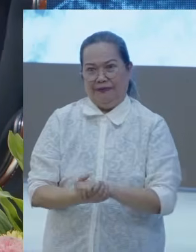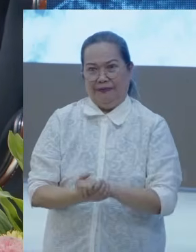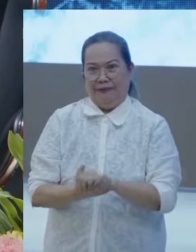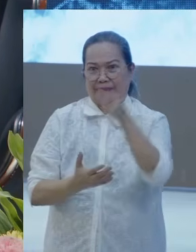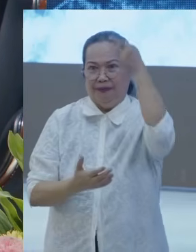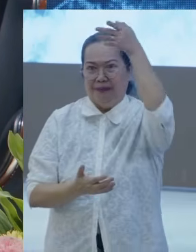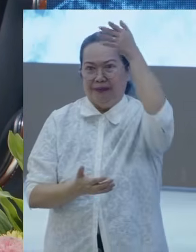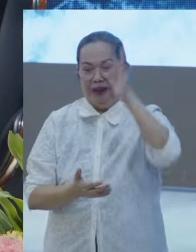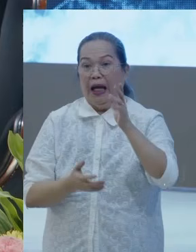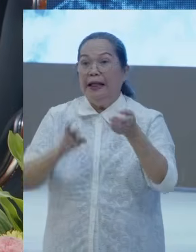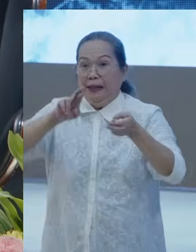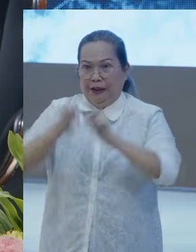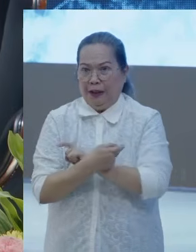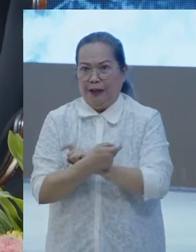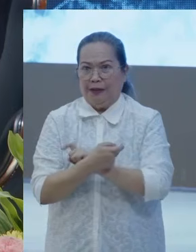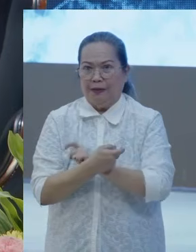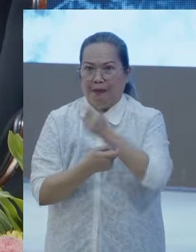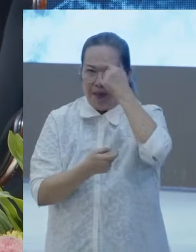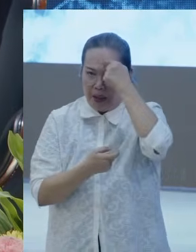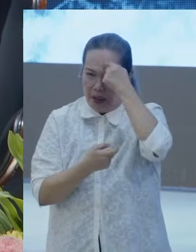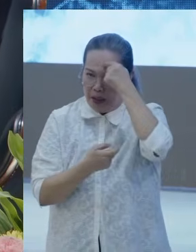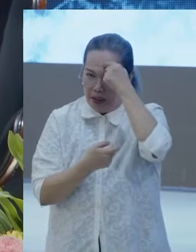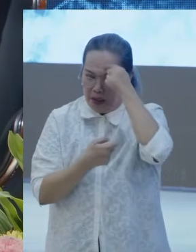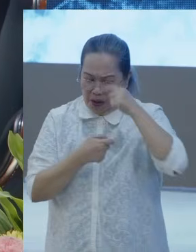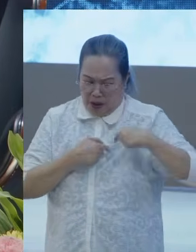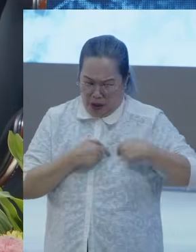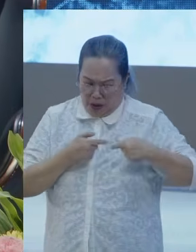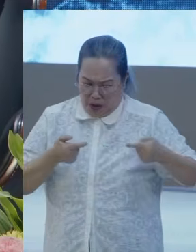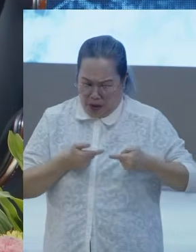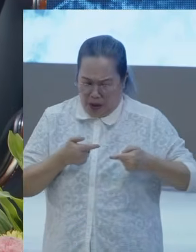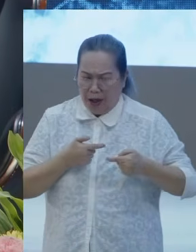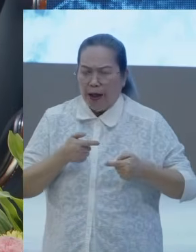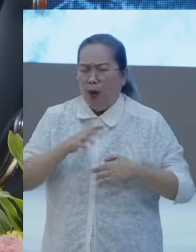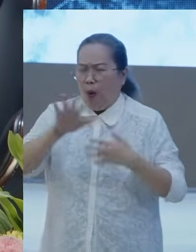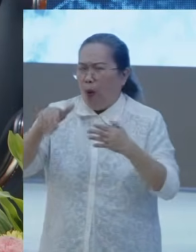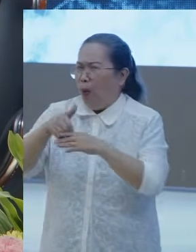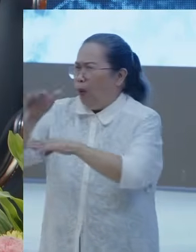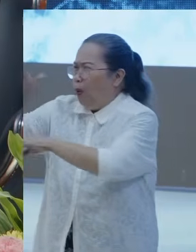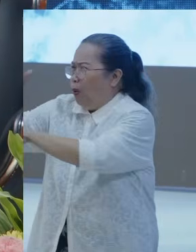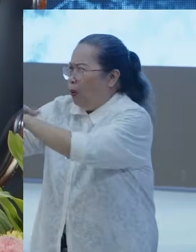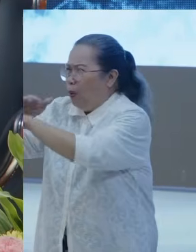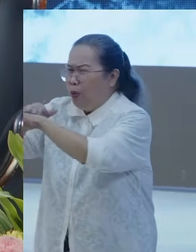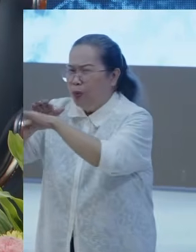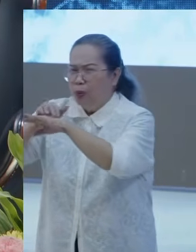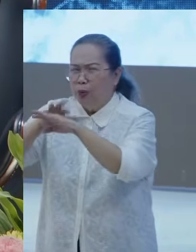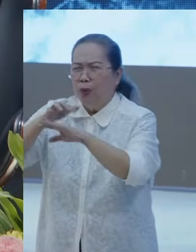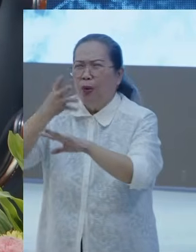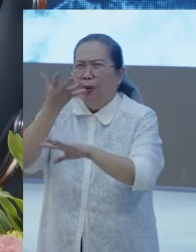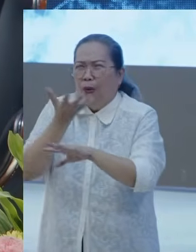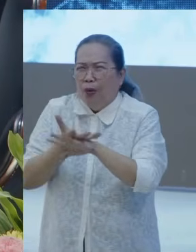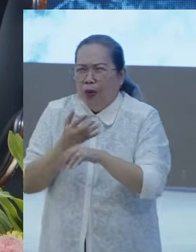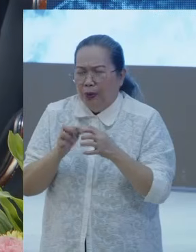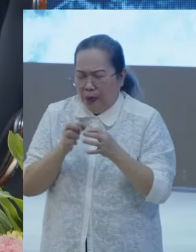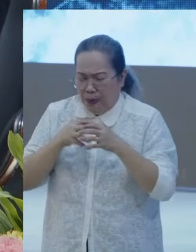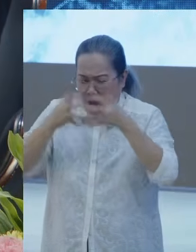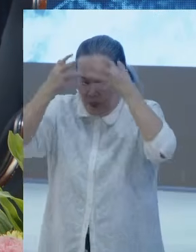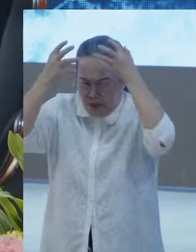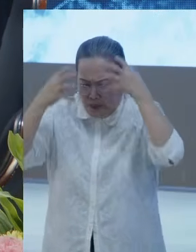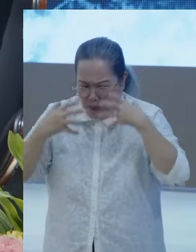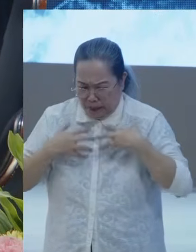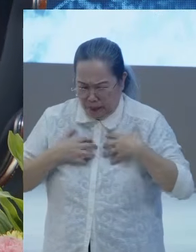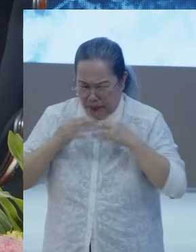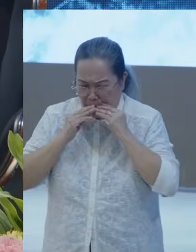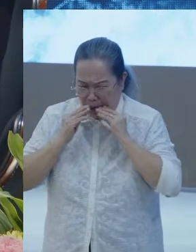God. They called for a fast and put on sackcloth from the greatest of